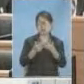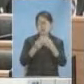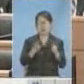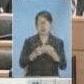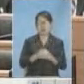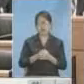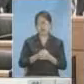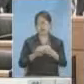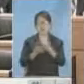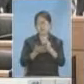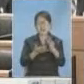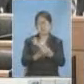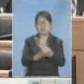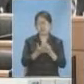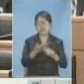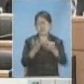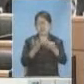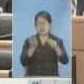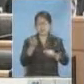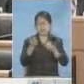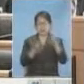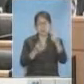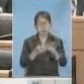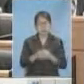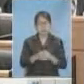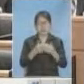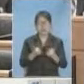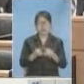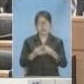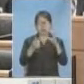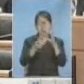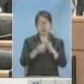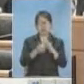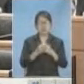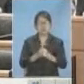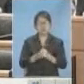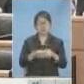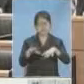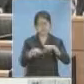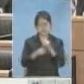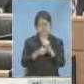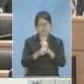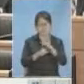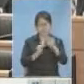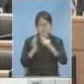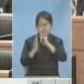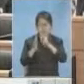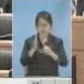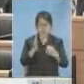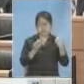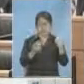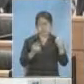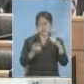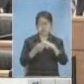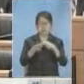รให้กับท้องถิ่นเขาได้ฉะนั้นการบริหารงานของท้องถิ่นนั้นจึงค่อนข้างจะมีปัญหาอีกเยอะแล้วก็โด